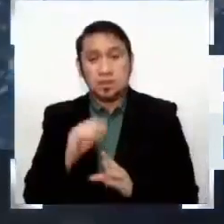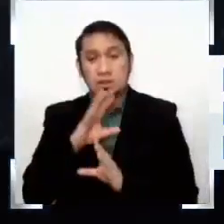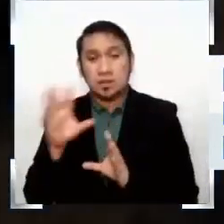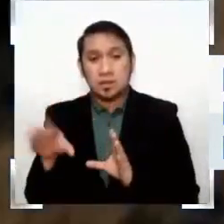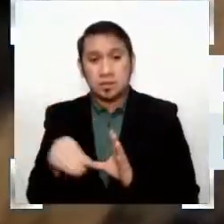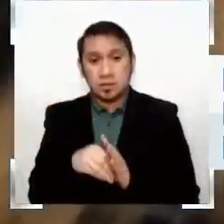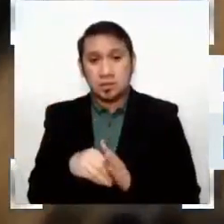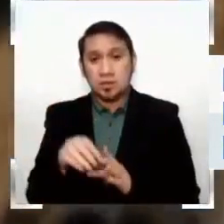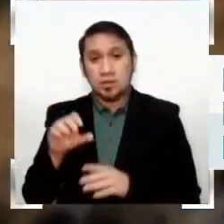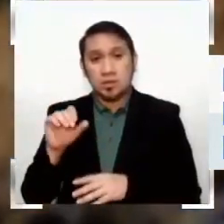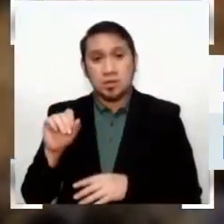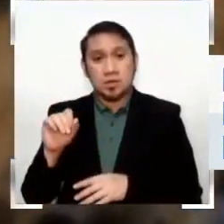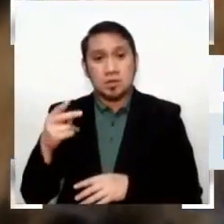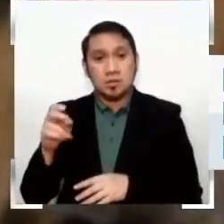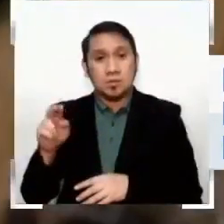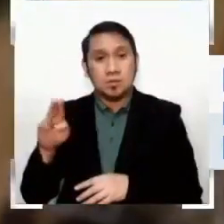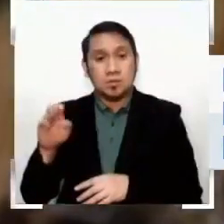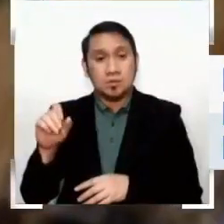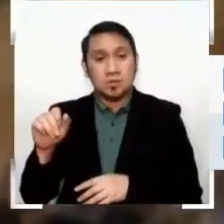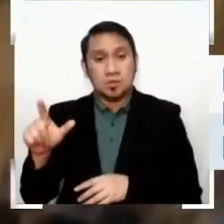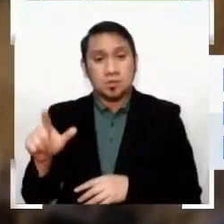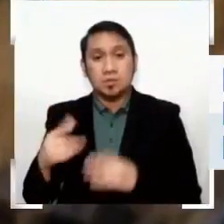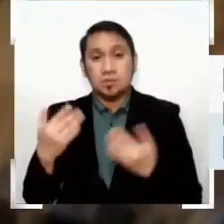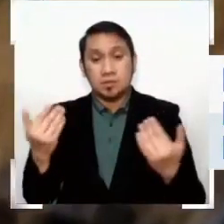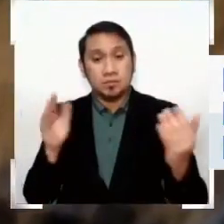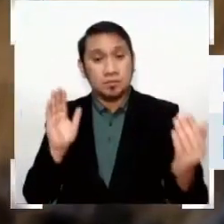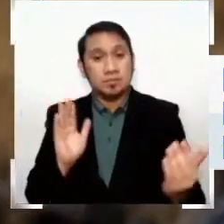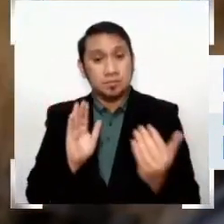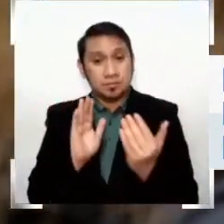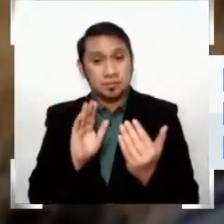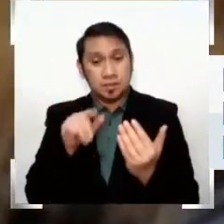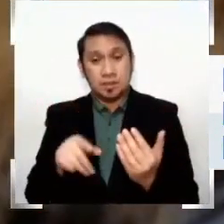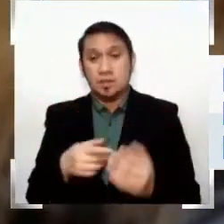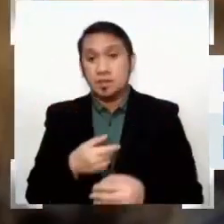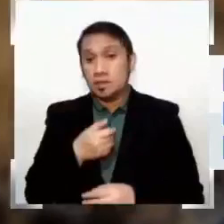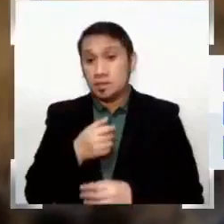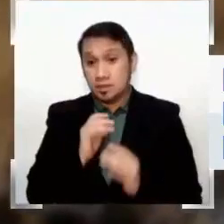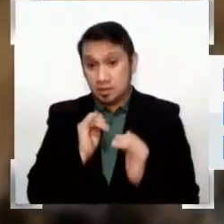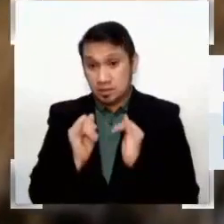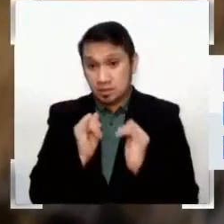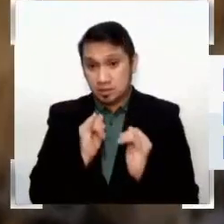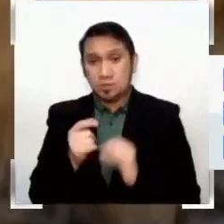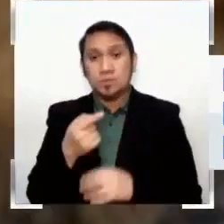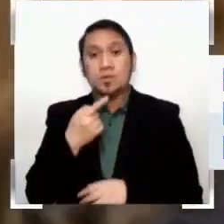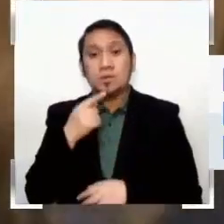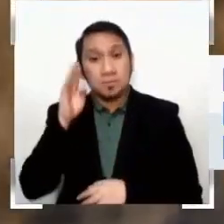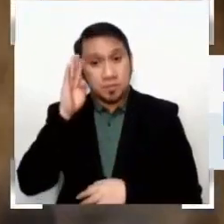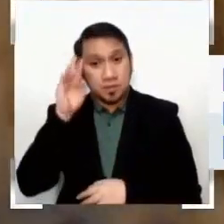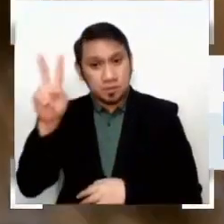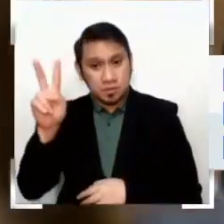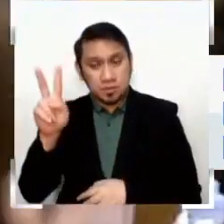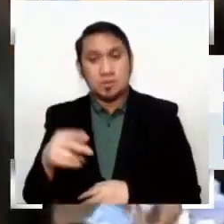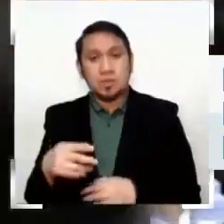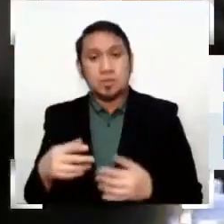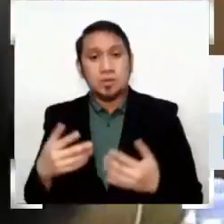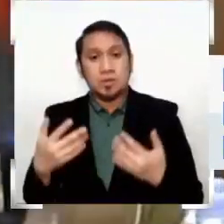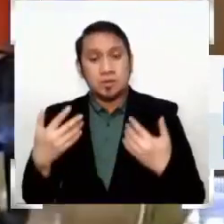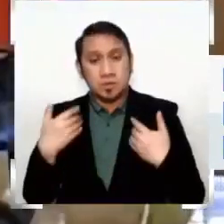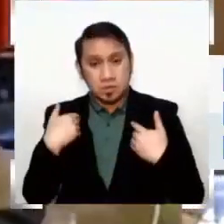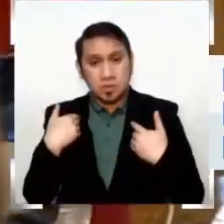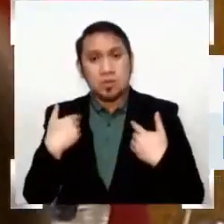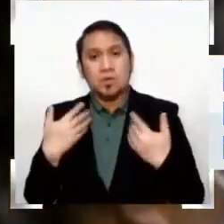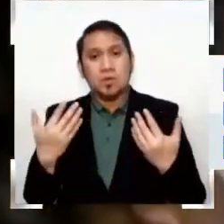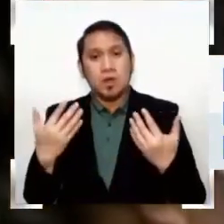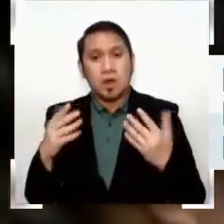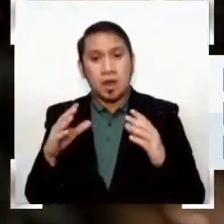Shoal. Sa pag-arap sa media bago umuwi, sinabi ni Pangulong Marcos na hindi pagkakaroon ng bukas na linya ng komunikasyon